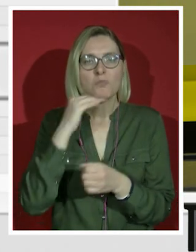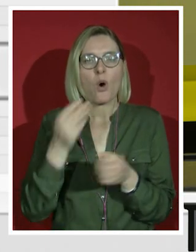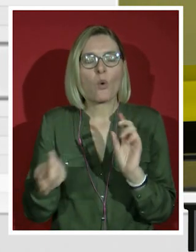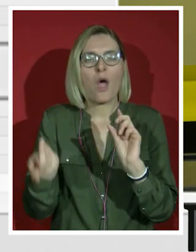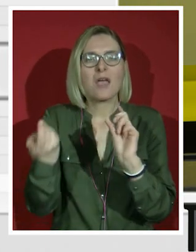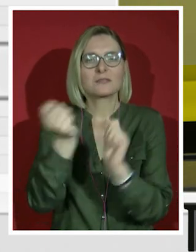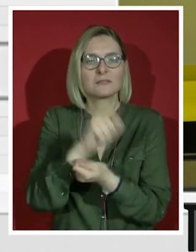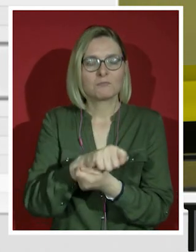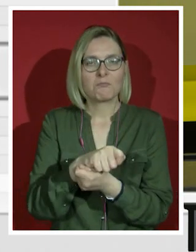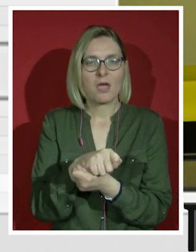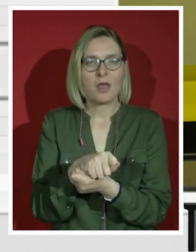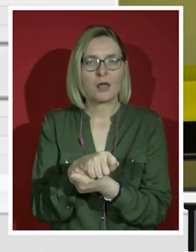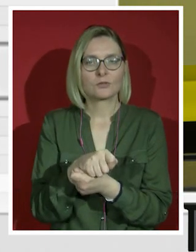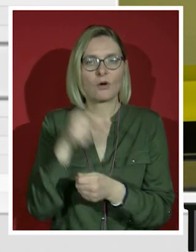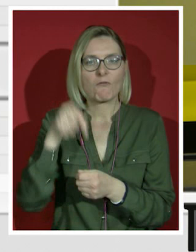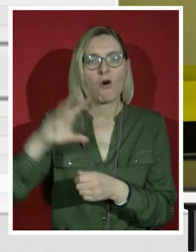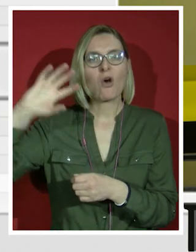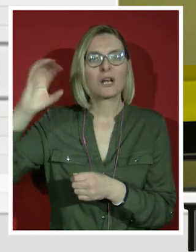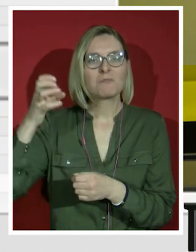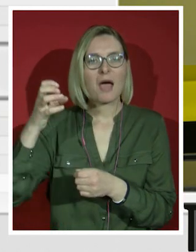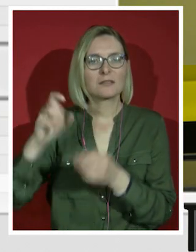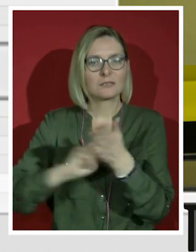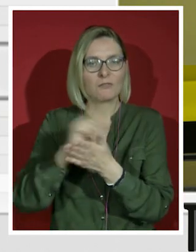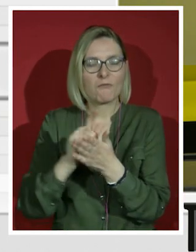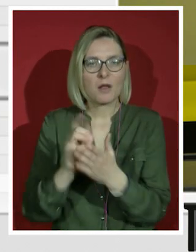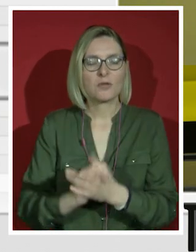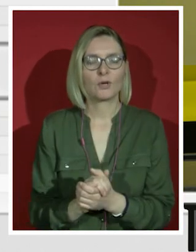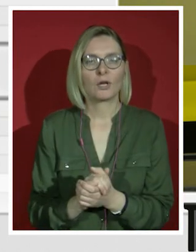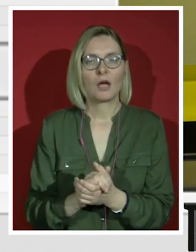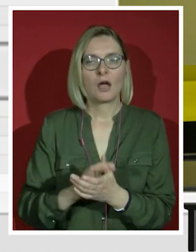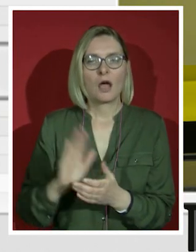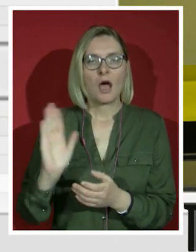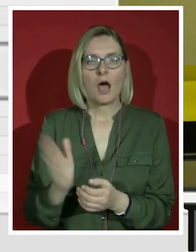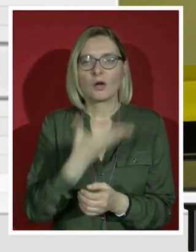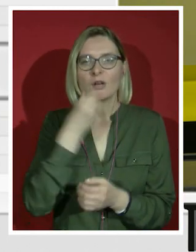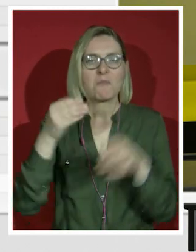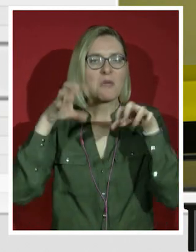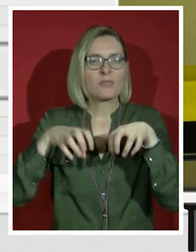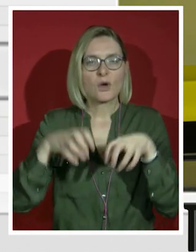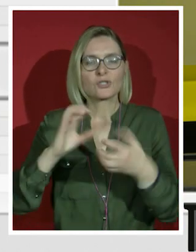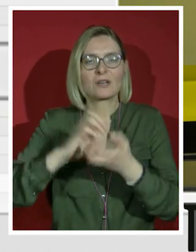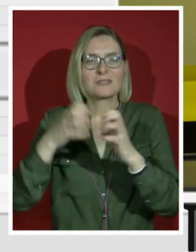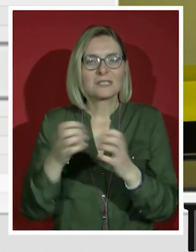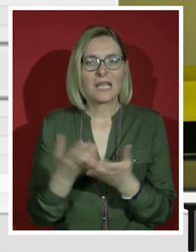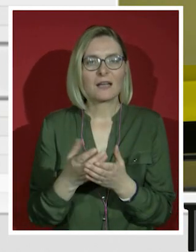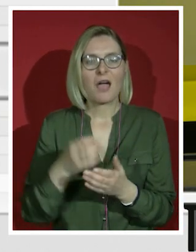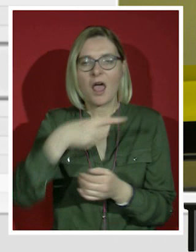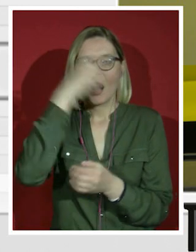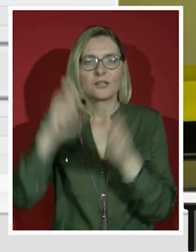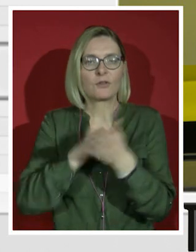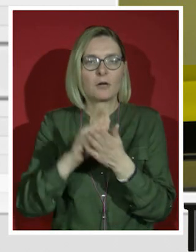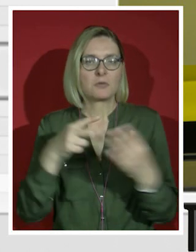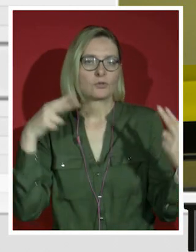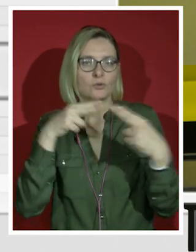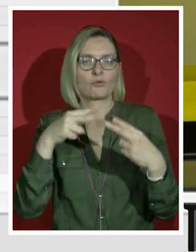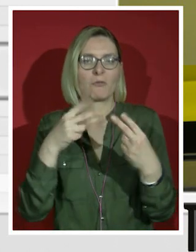променето во климата. А кога немаме доволно дождови, кога немаме снегови, летно време се соочуваме со